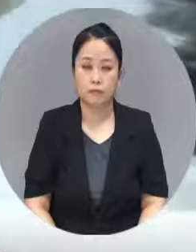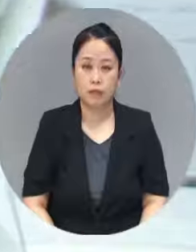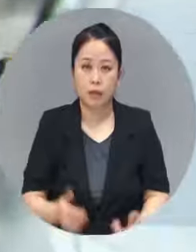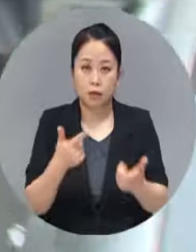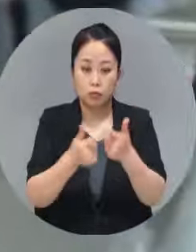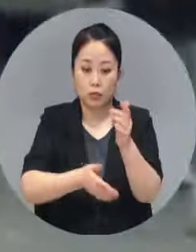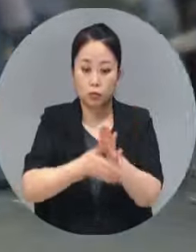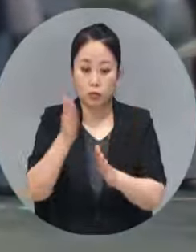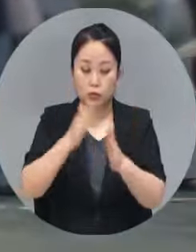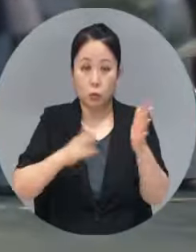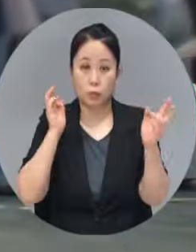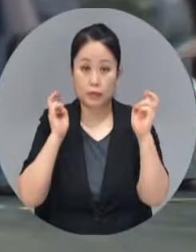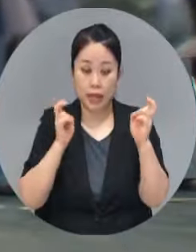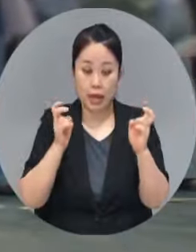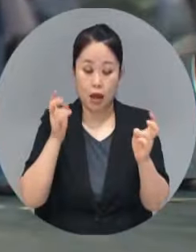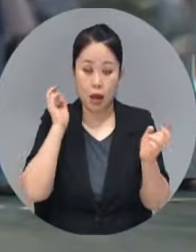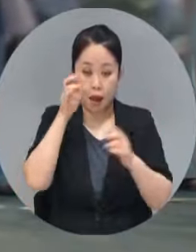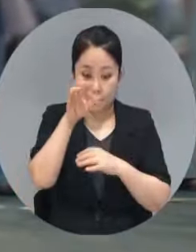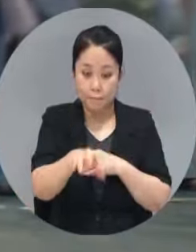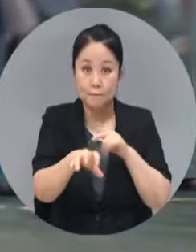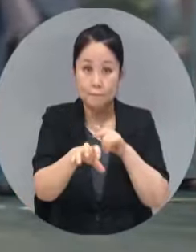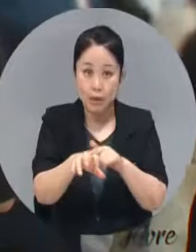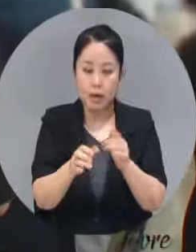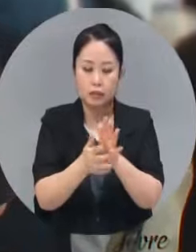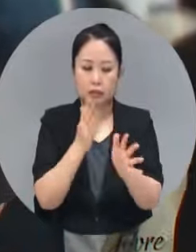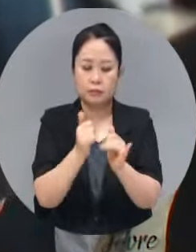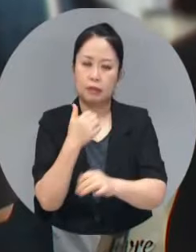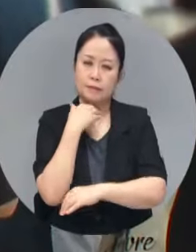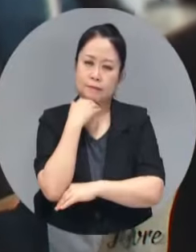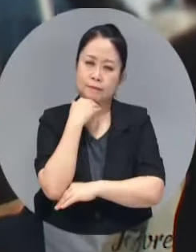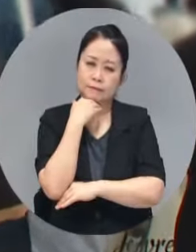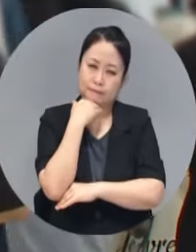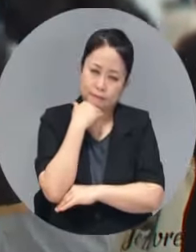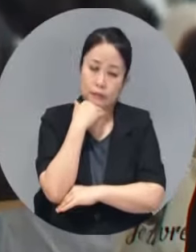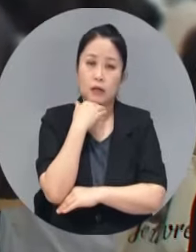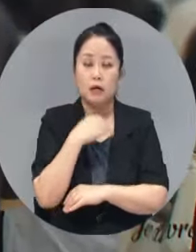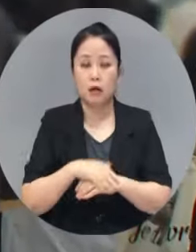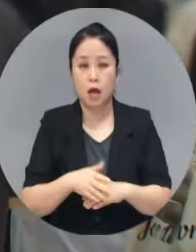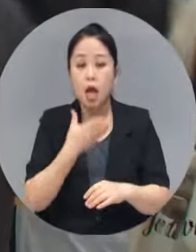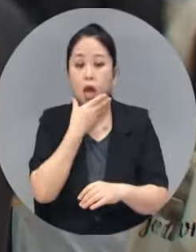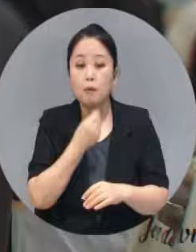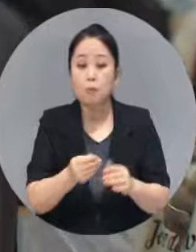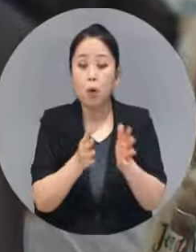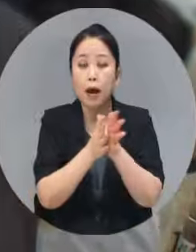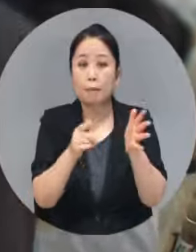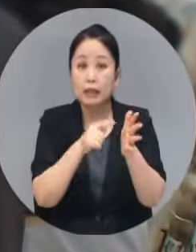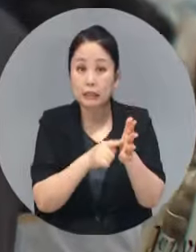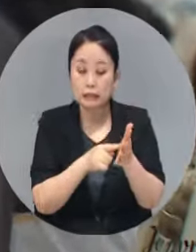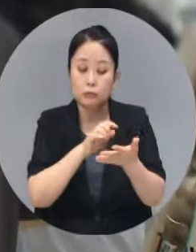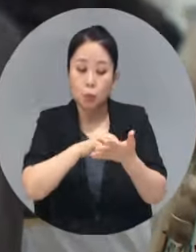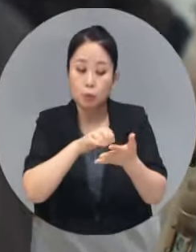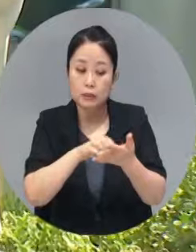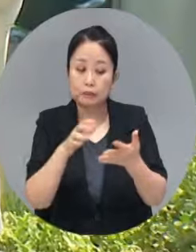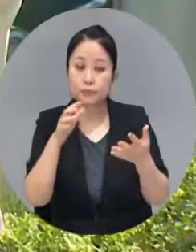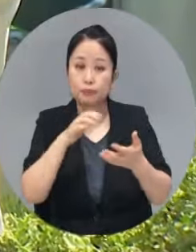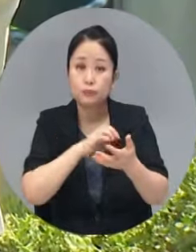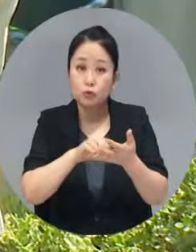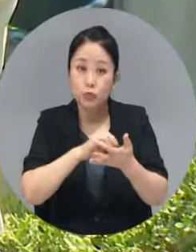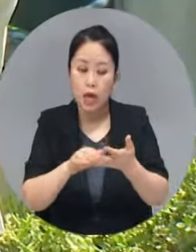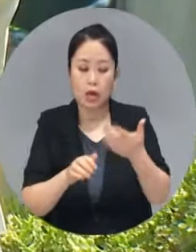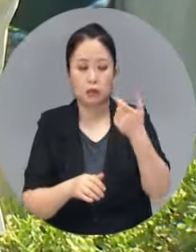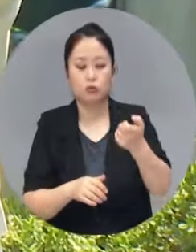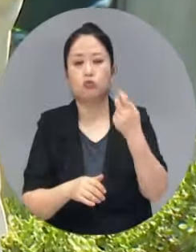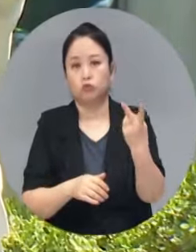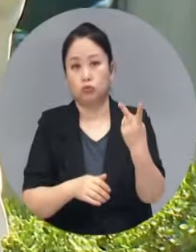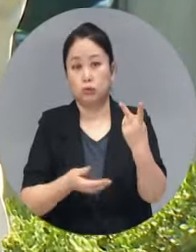부산 도시공사 앞 시민들이 하염없이 기다리고 있습니다. 행복주택 62세대 모집이 현장 선착순으로